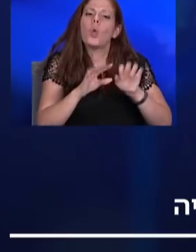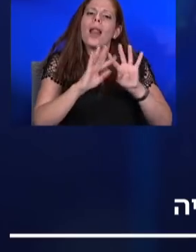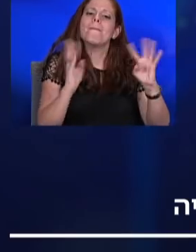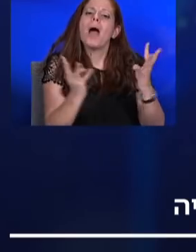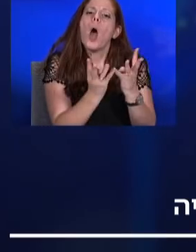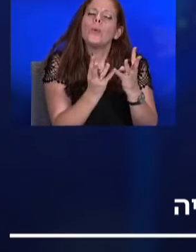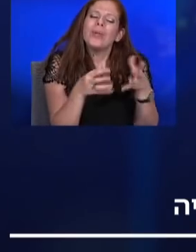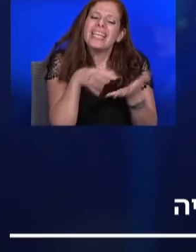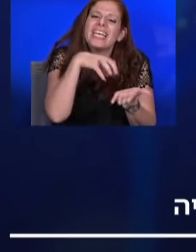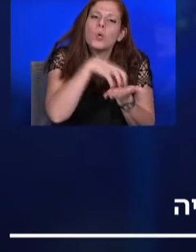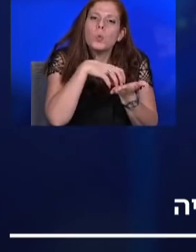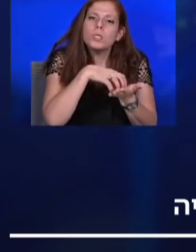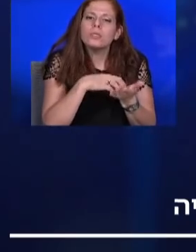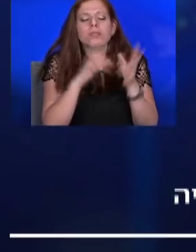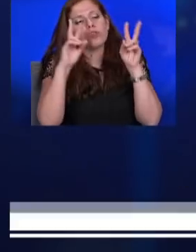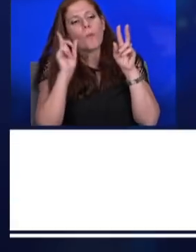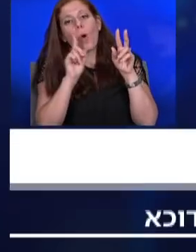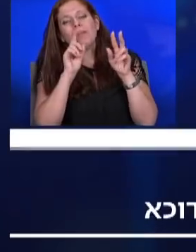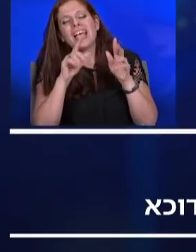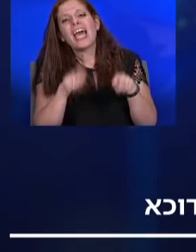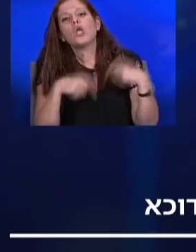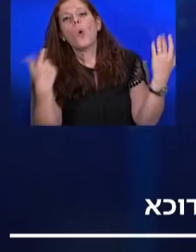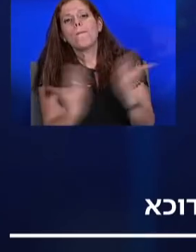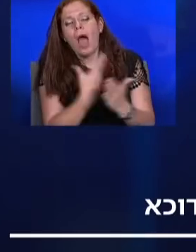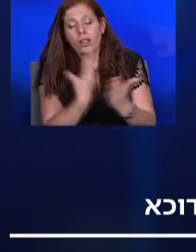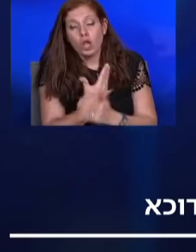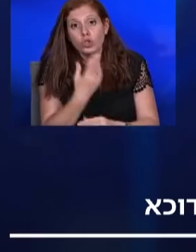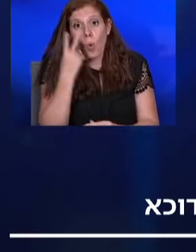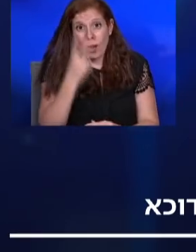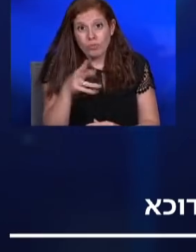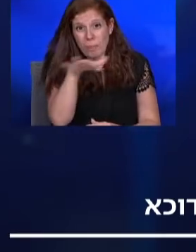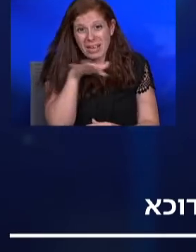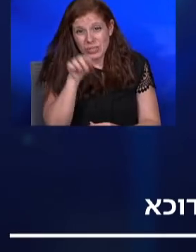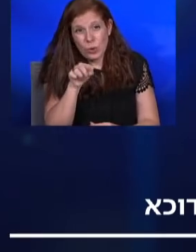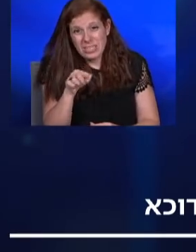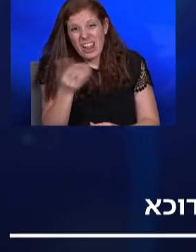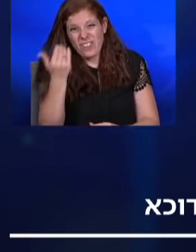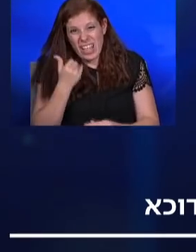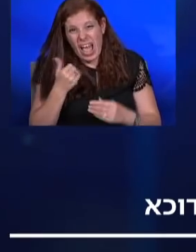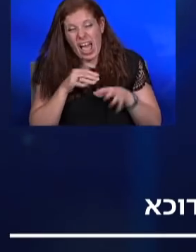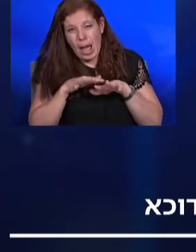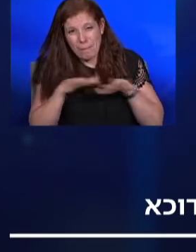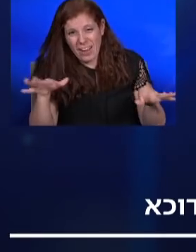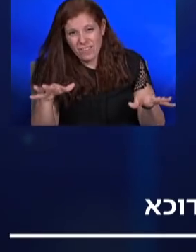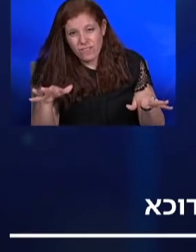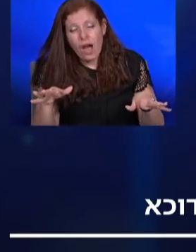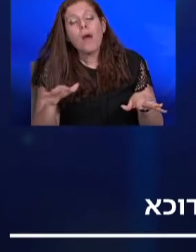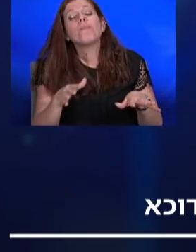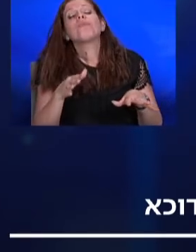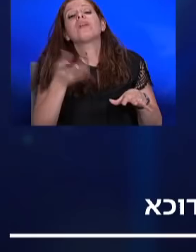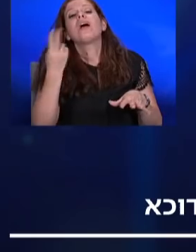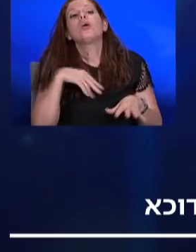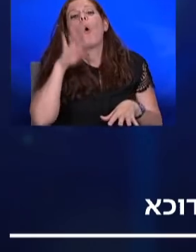וראו שלפני פרוץ המגפה היו באזור הזה שבו חיים האויגורים, אזור שנקרא שינג'יאנג, ארבעה מפעלים